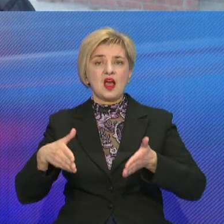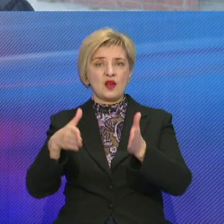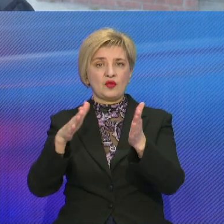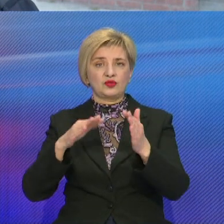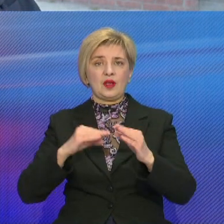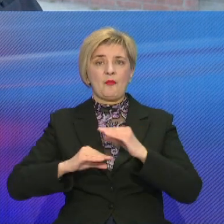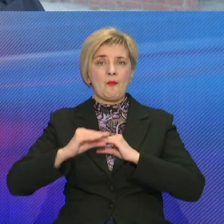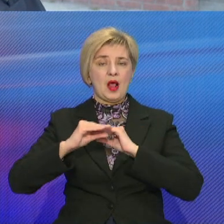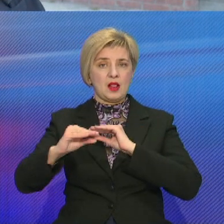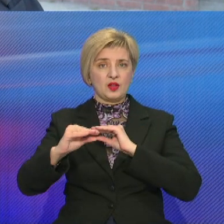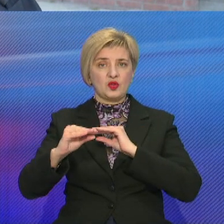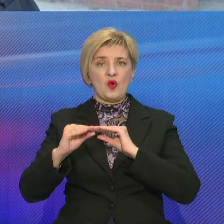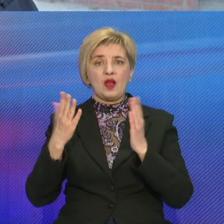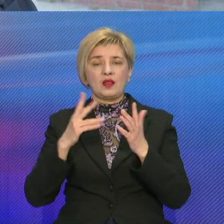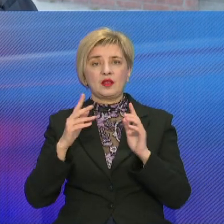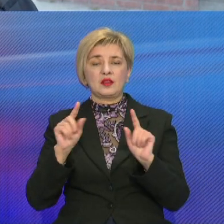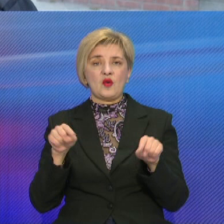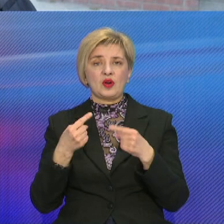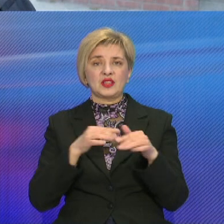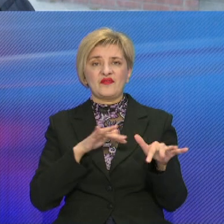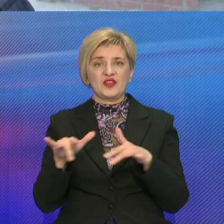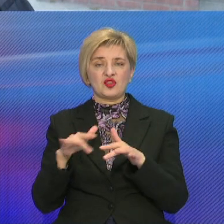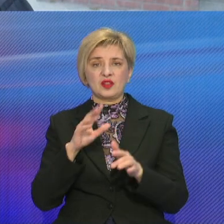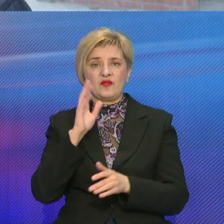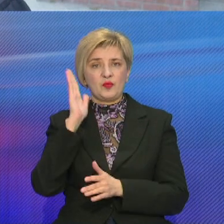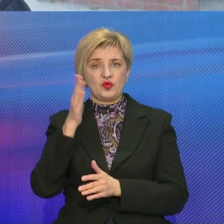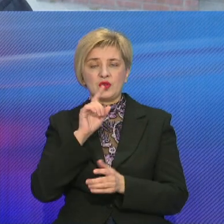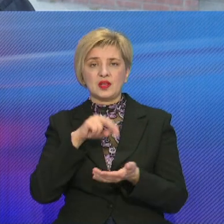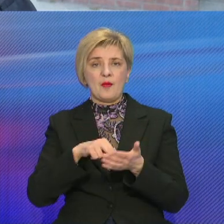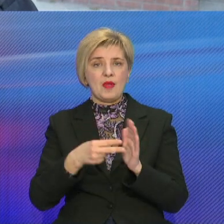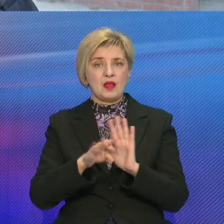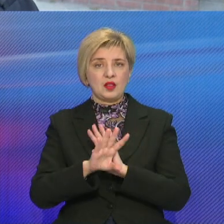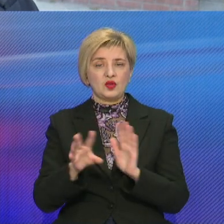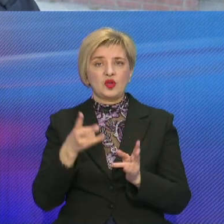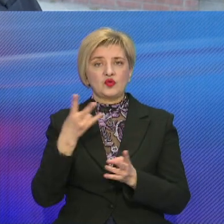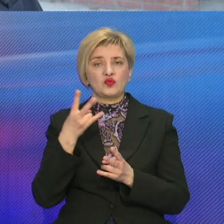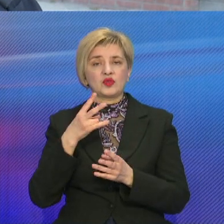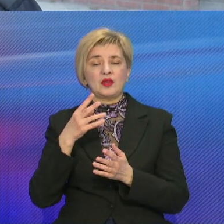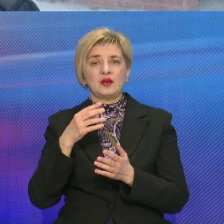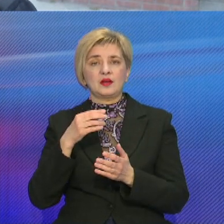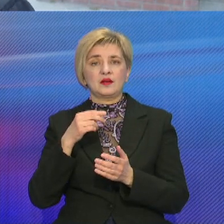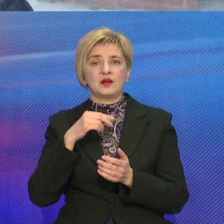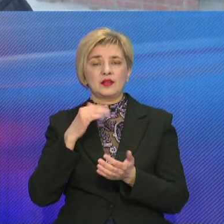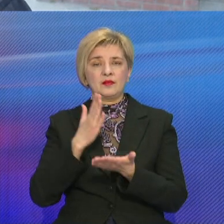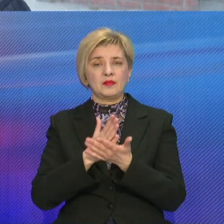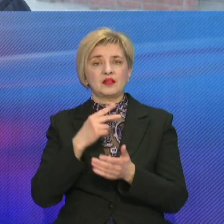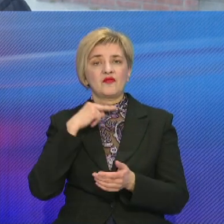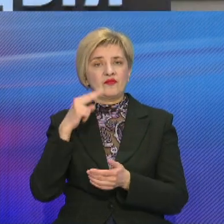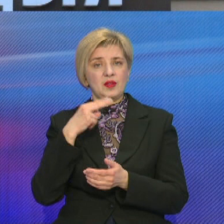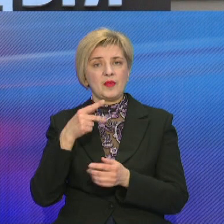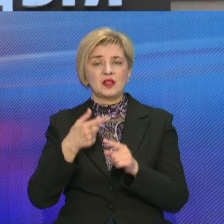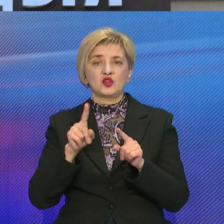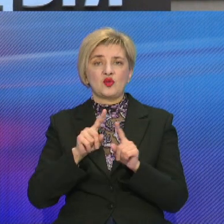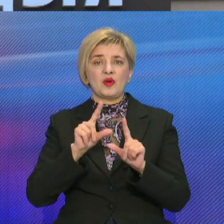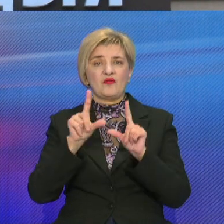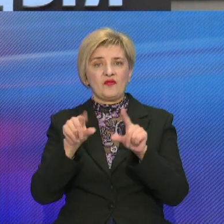не предвидится. Водителям необходимо учитывать данные обстоятельства при планировании маршрутов. Возможно, необходимо выехать на несколько минут раньше, дабы не попасть в пробку.